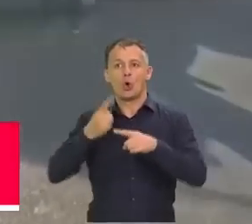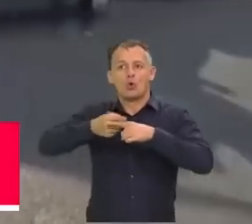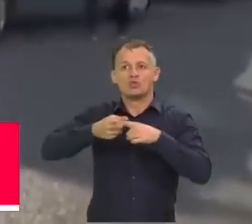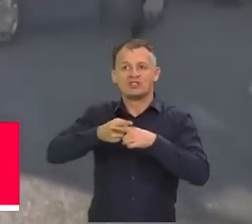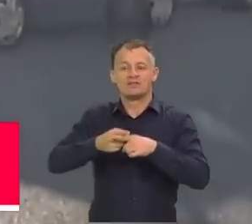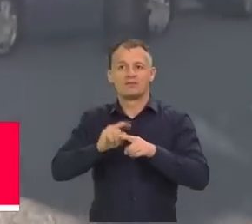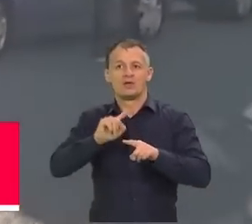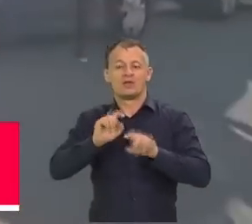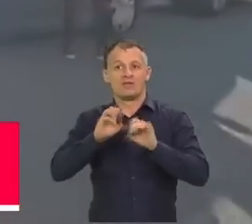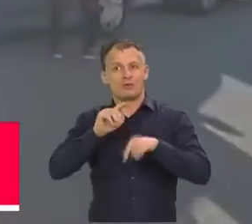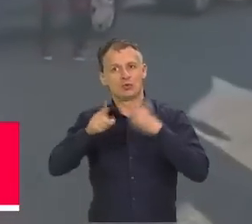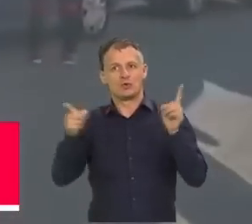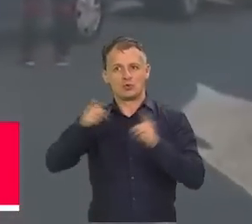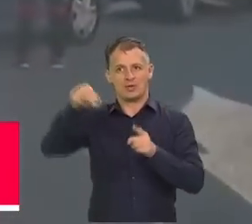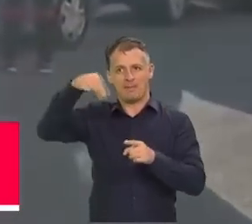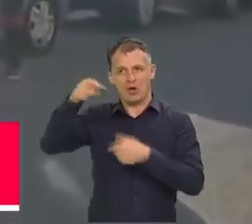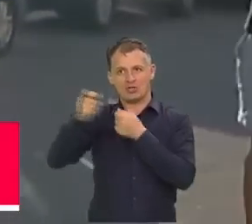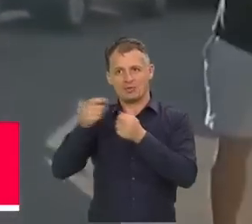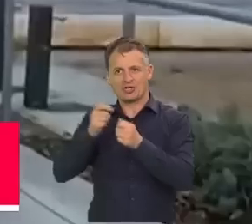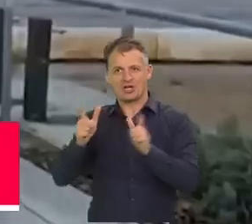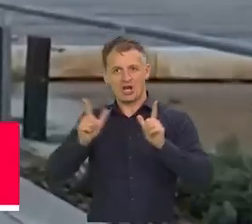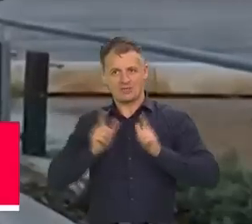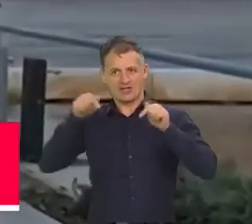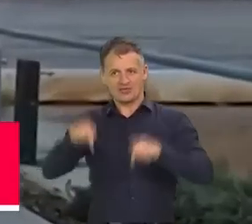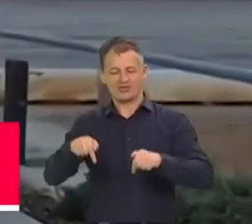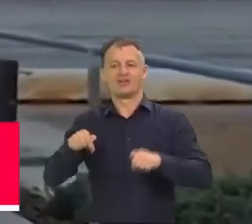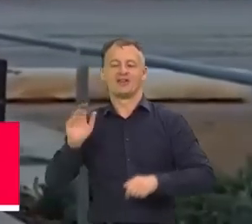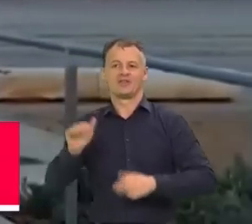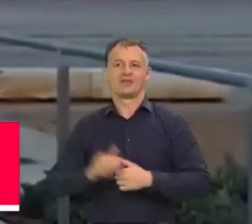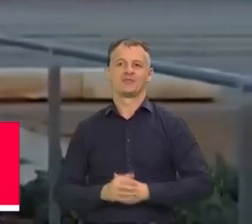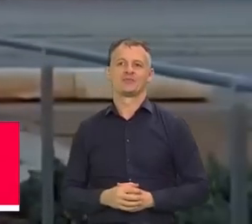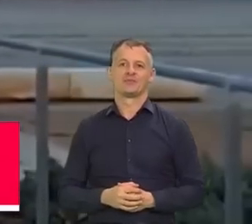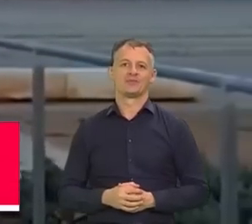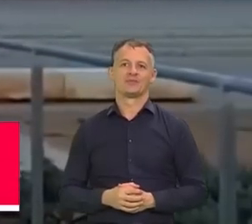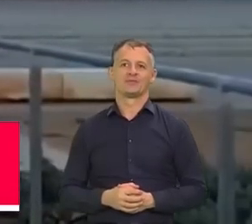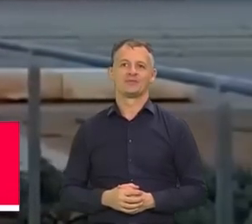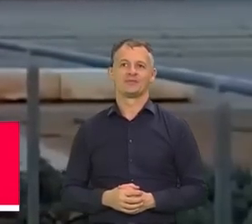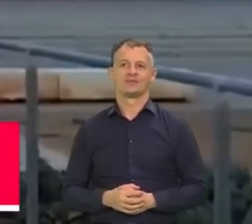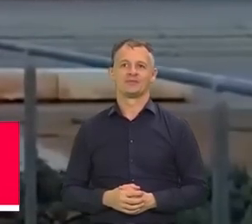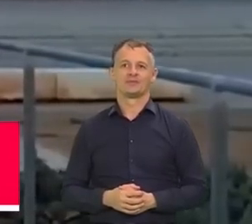cuțite. Detalii vă aduc după scurtă pauză de publicitate. Rămâneți cu noi, vă aștept!